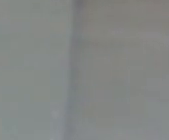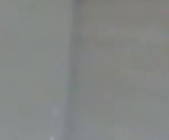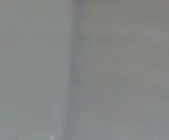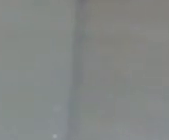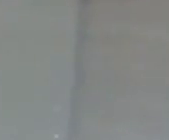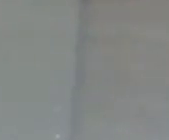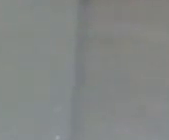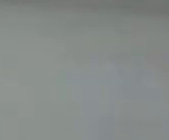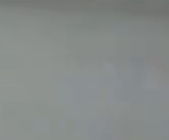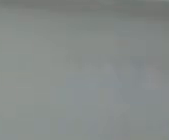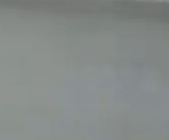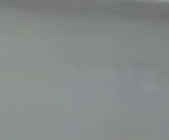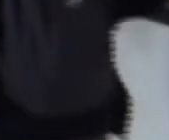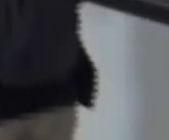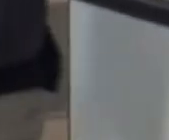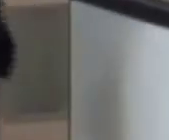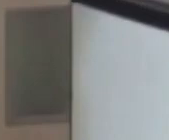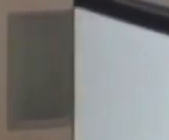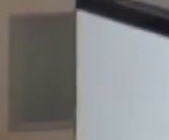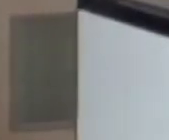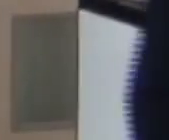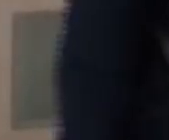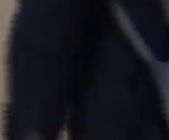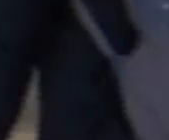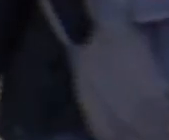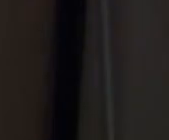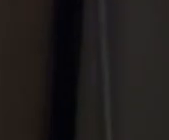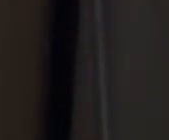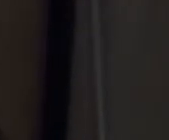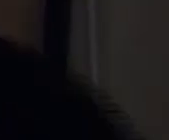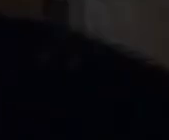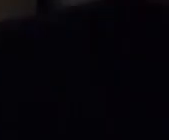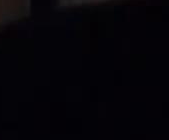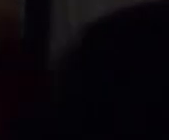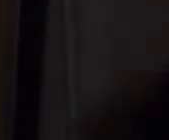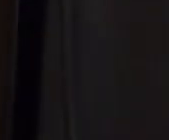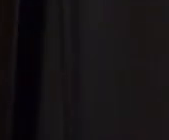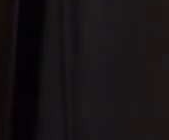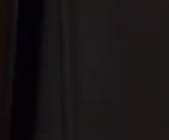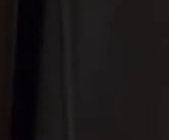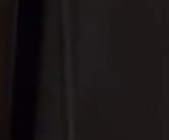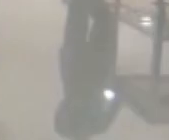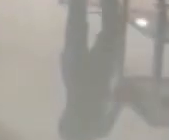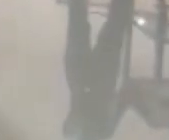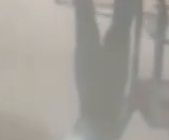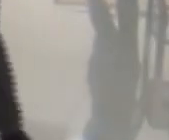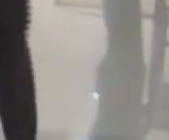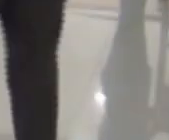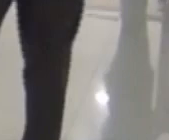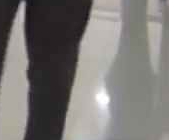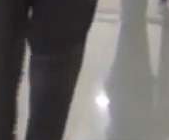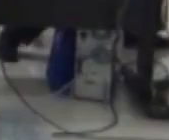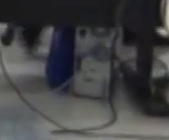Rumah Sakit Umum Daerah Cengkareng telah merawat sebanyak 71 pasien corona, diantaranya 52 pasien dalam pengawasan atau PDP, 8